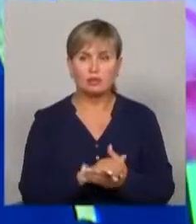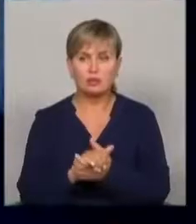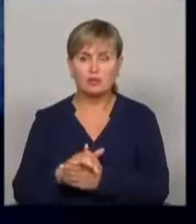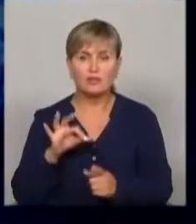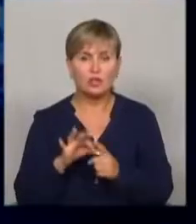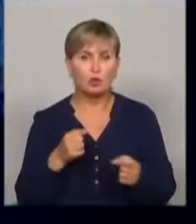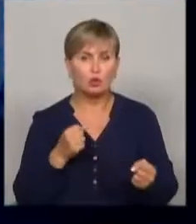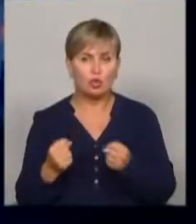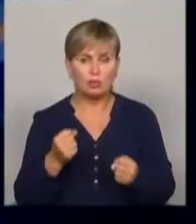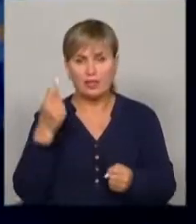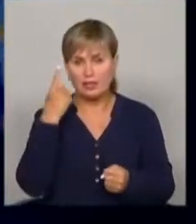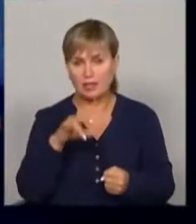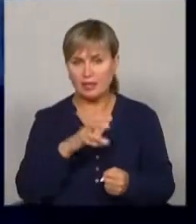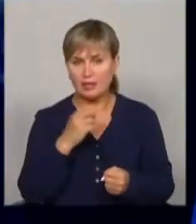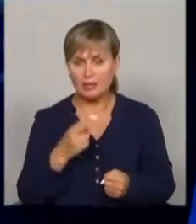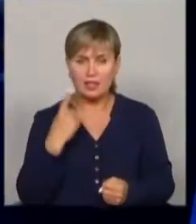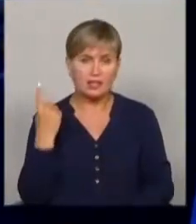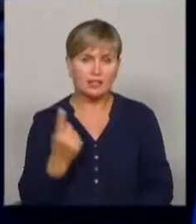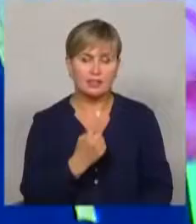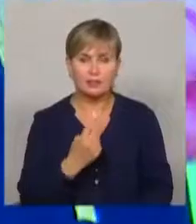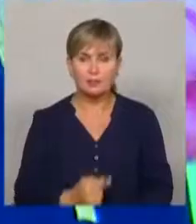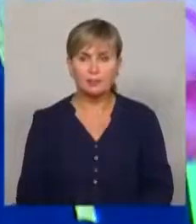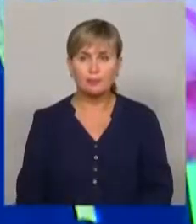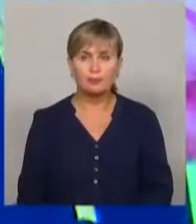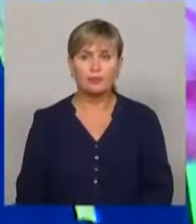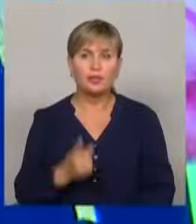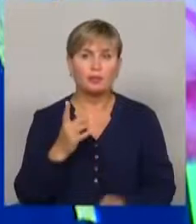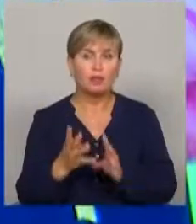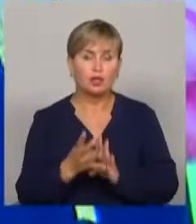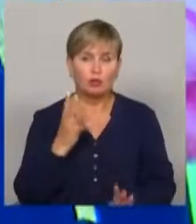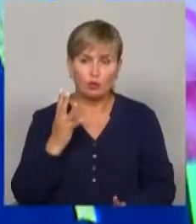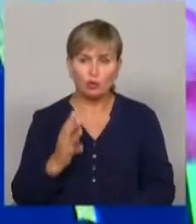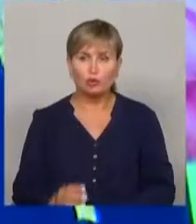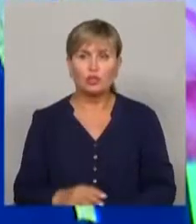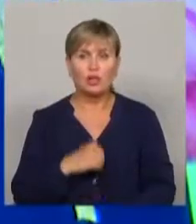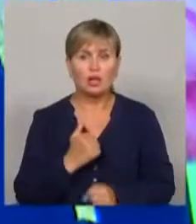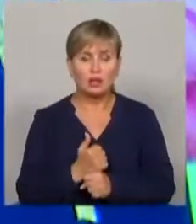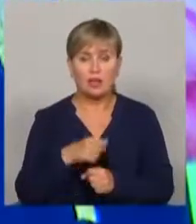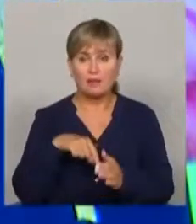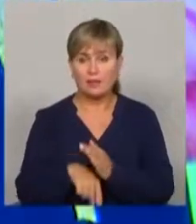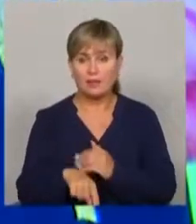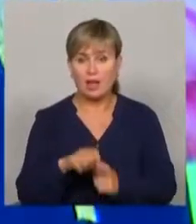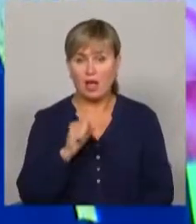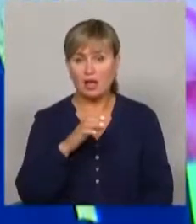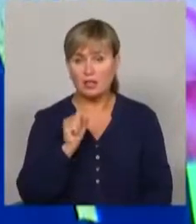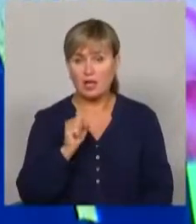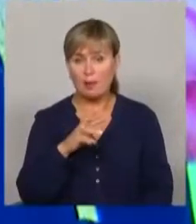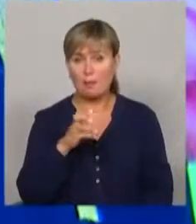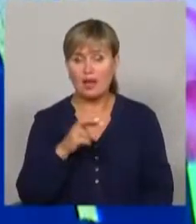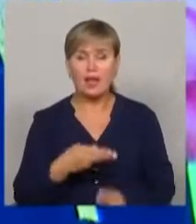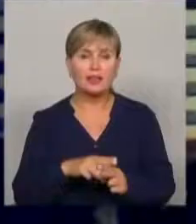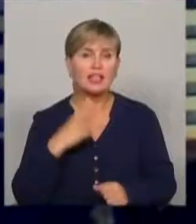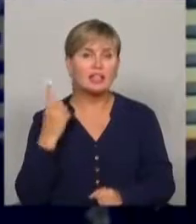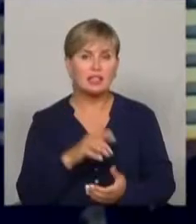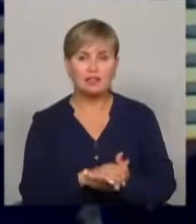укрепления идей национального единства? Здравствуйте. В первую очередь, главная роль Ассамблеи – это единство народа